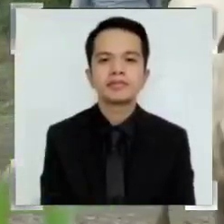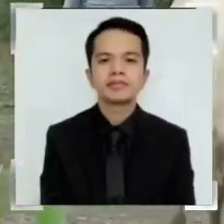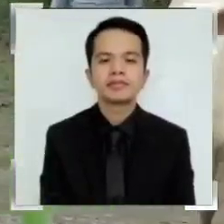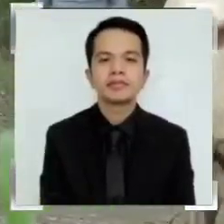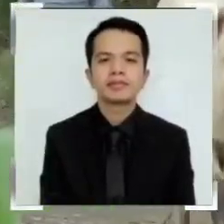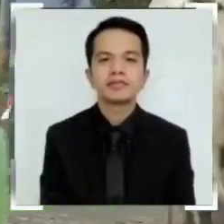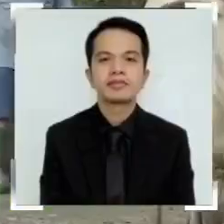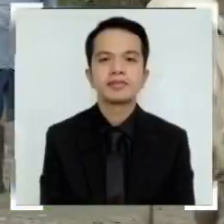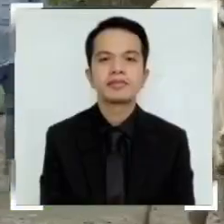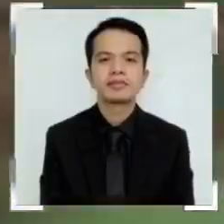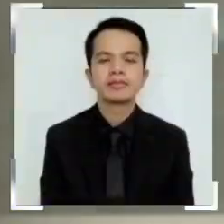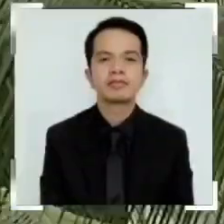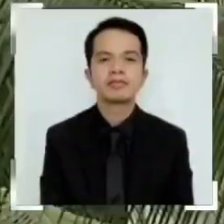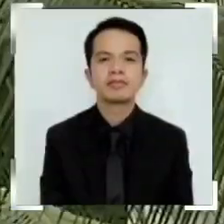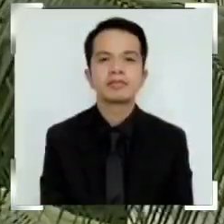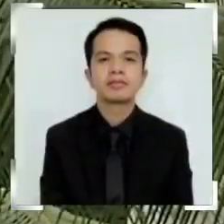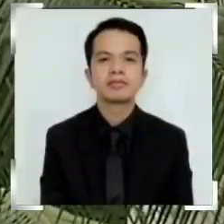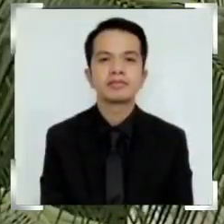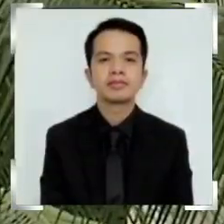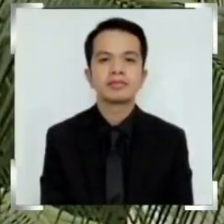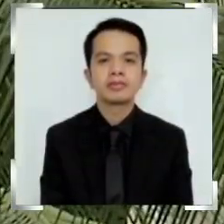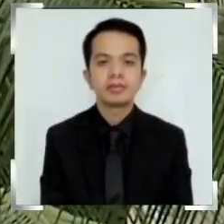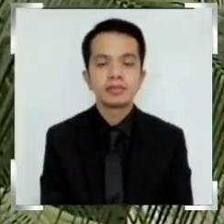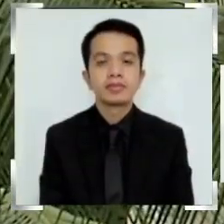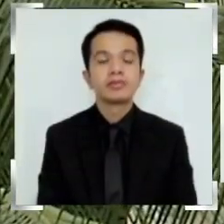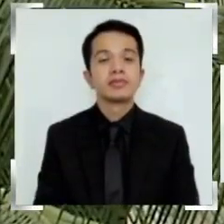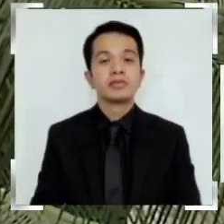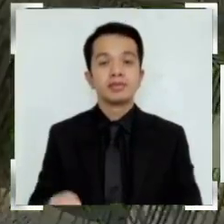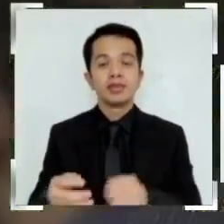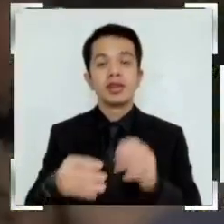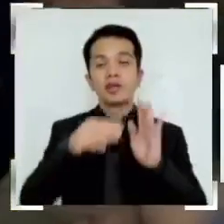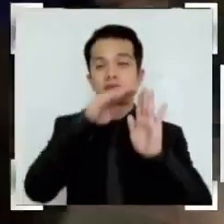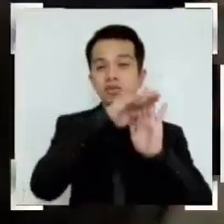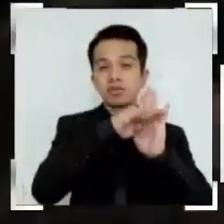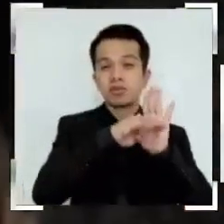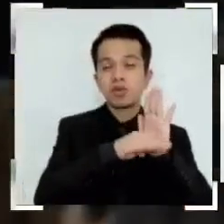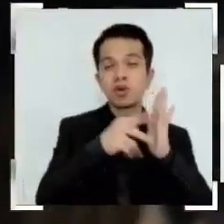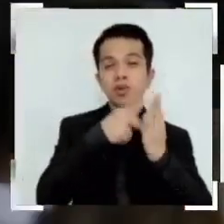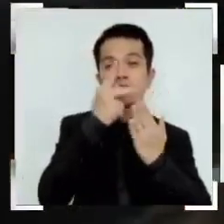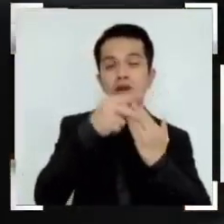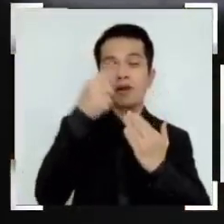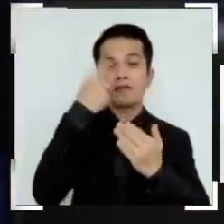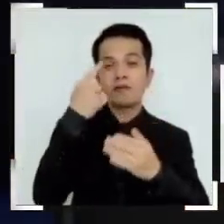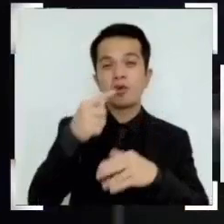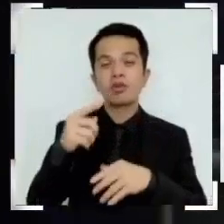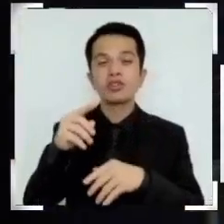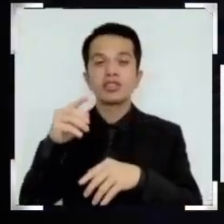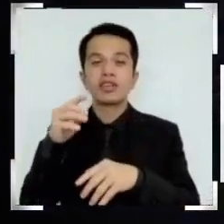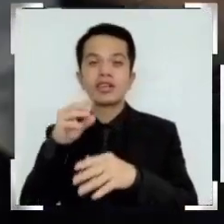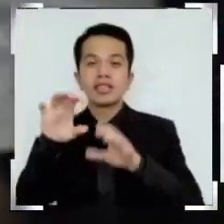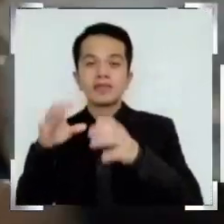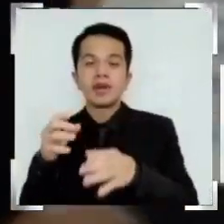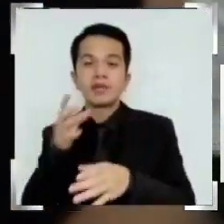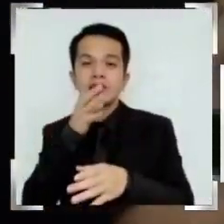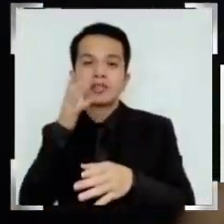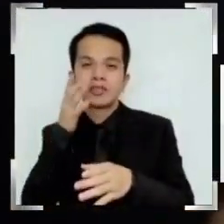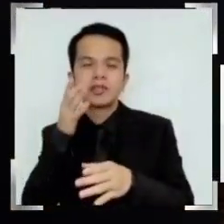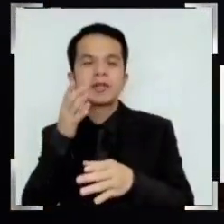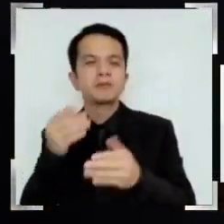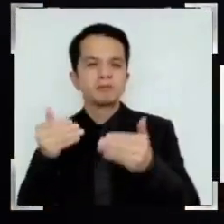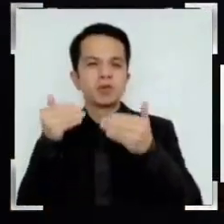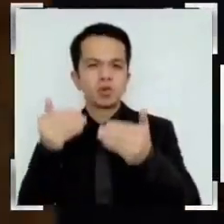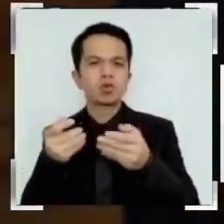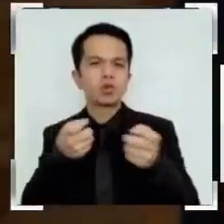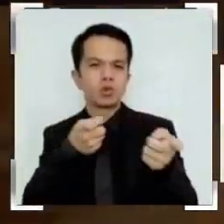Hanggat di raw nagbubunga ang mga pagbabagong itinatutupad sa Department of Agriculture, sabi ni Pangulong Bongbong Marcos, patuloy niyang pamumunuan ang